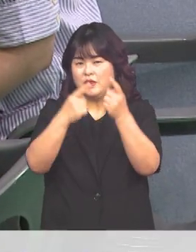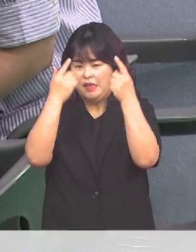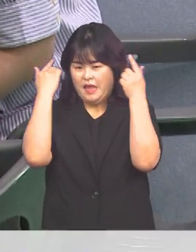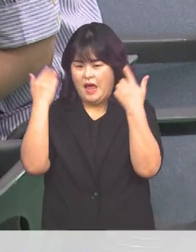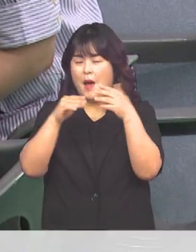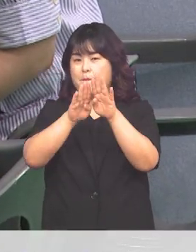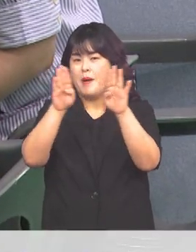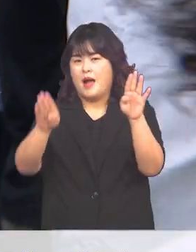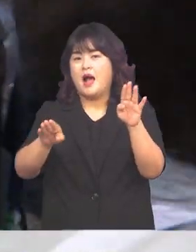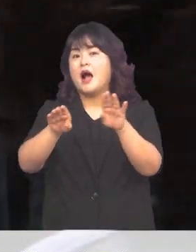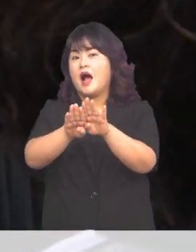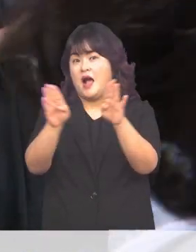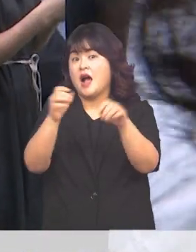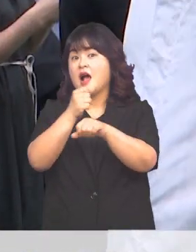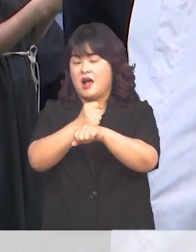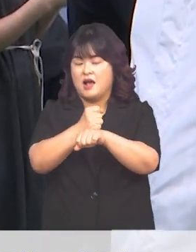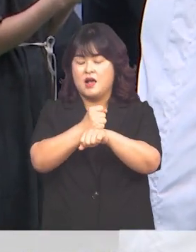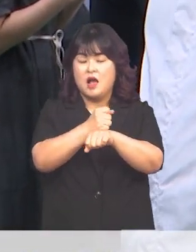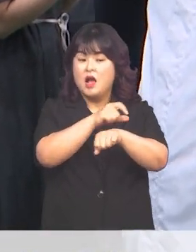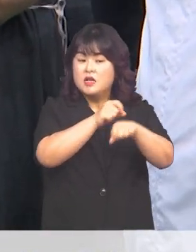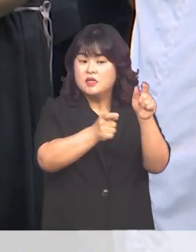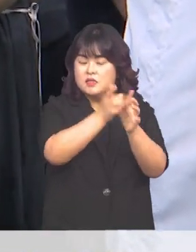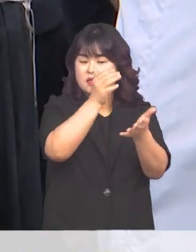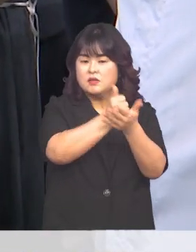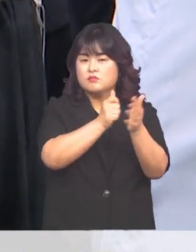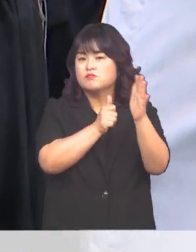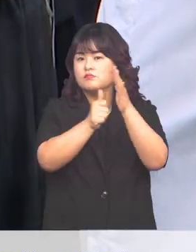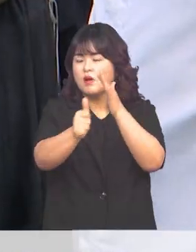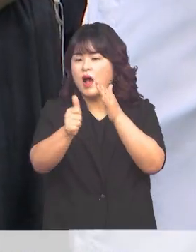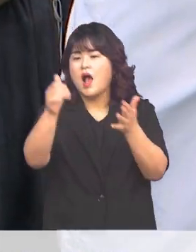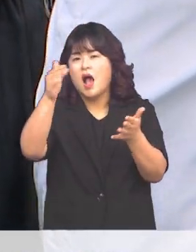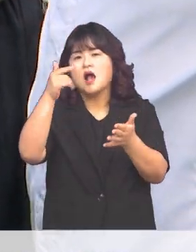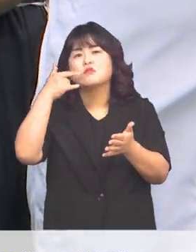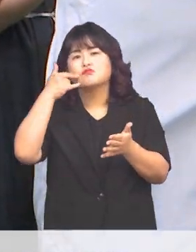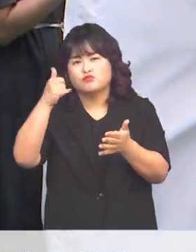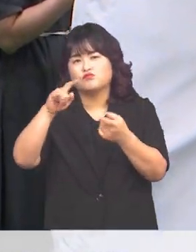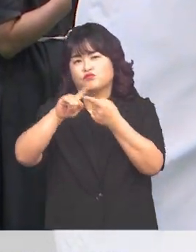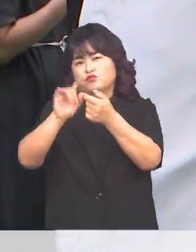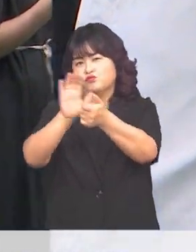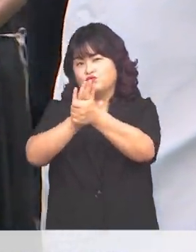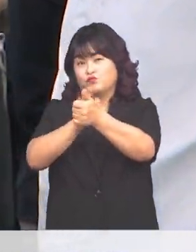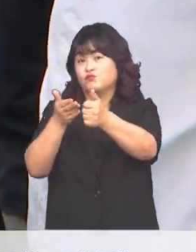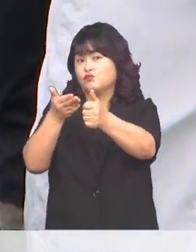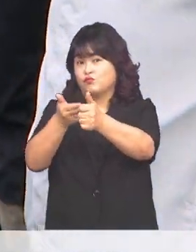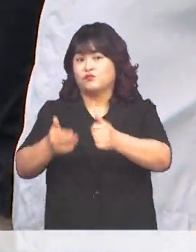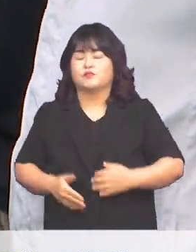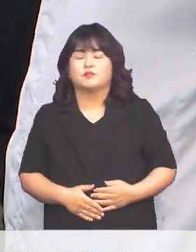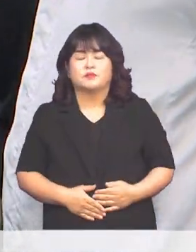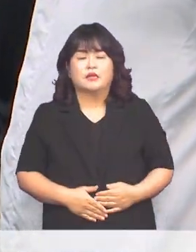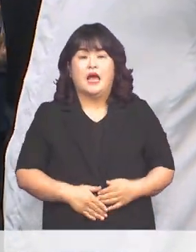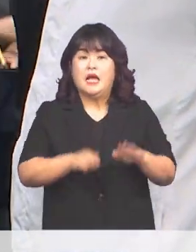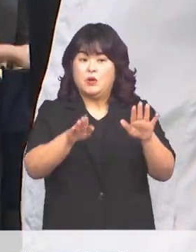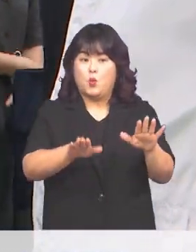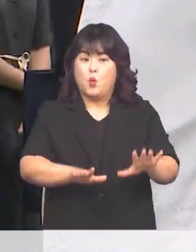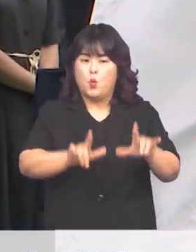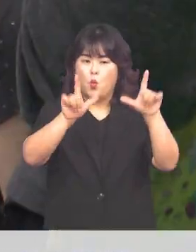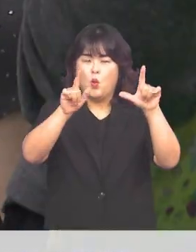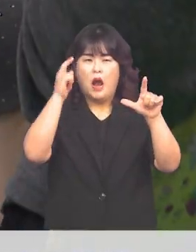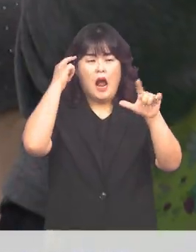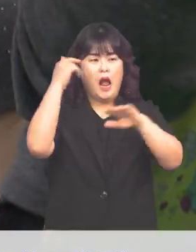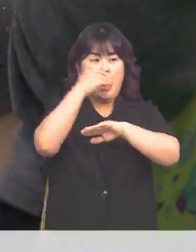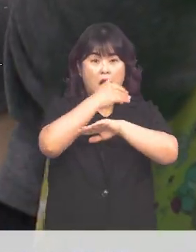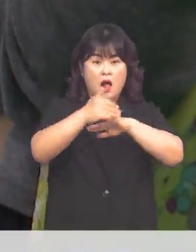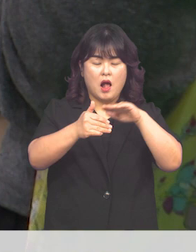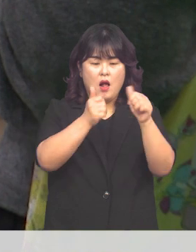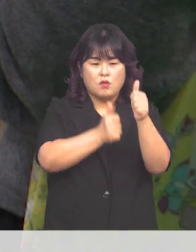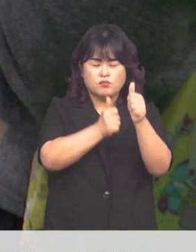이상일 시장은 박람회 현장을 찾아 수험생과 학부모들에게 응원의 뜻을 전했습니다. 이번 박람회는 올해 대학 입시 과정에서